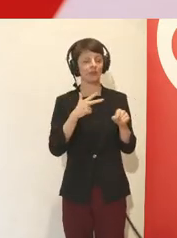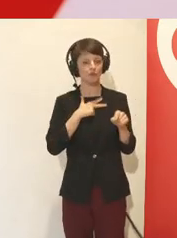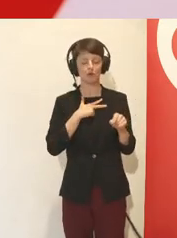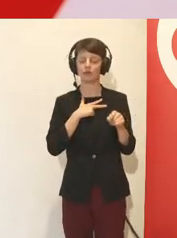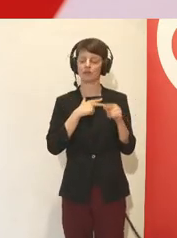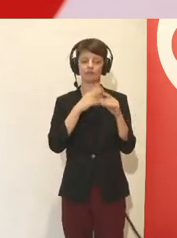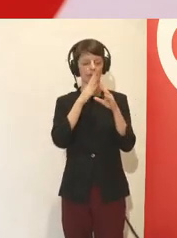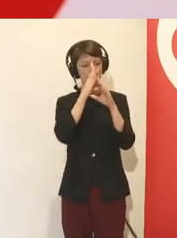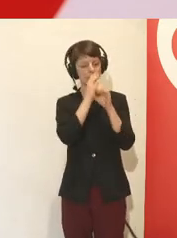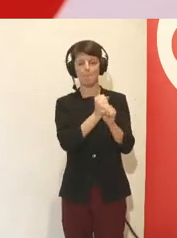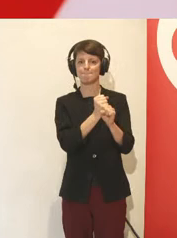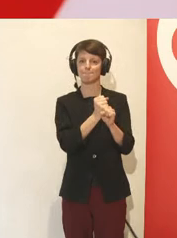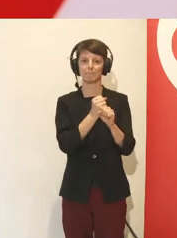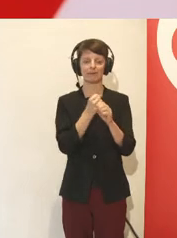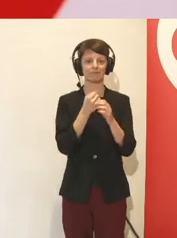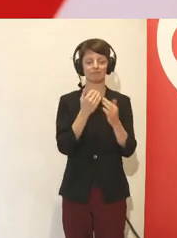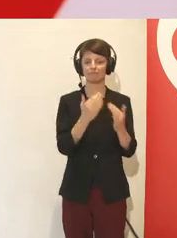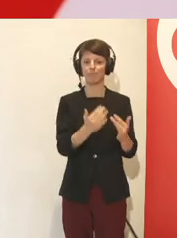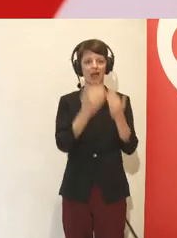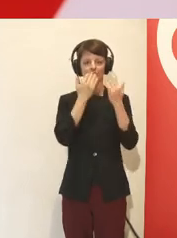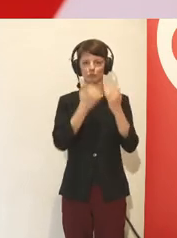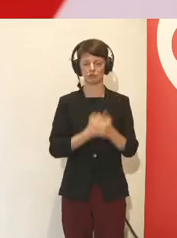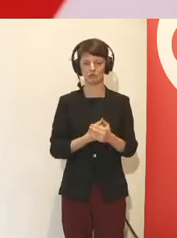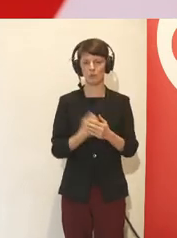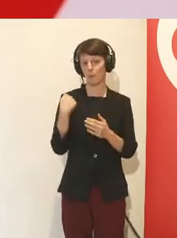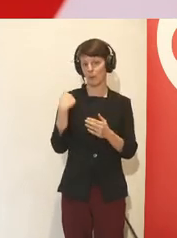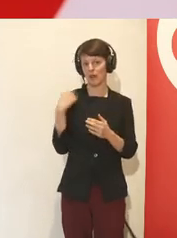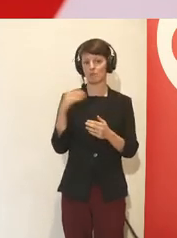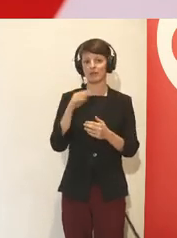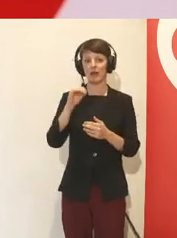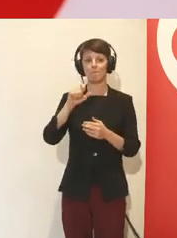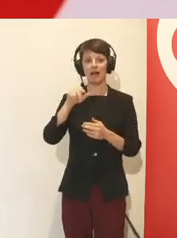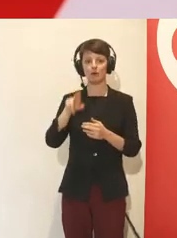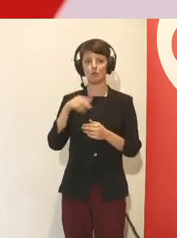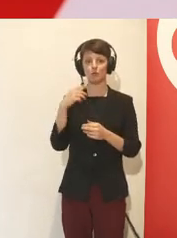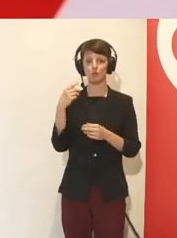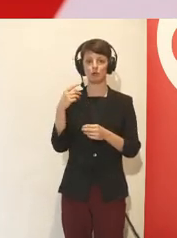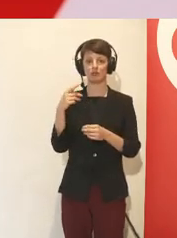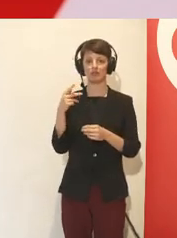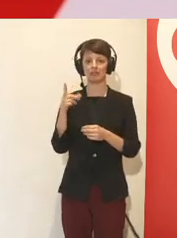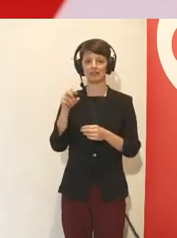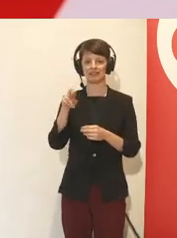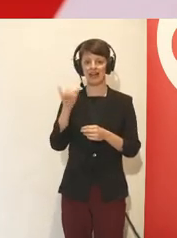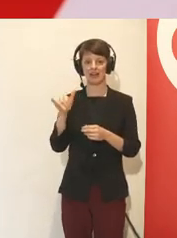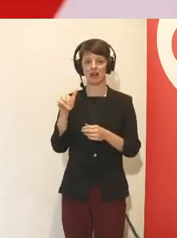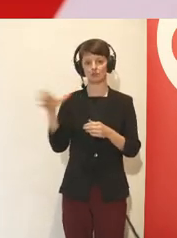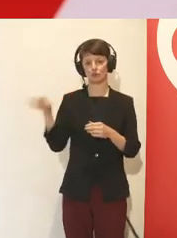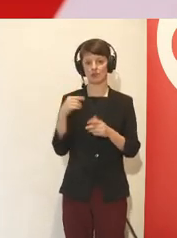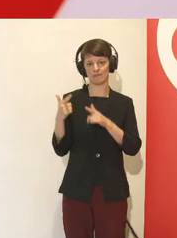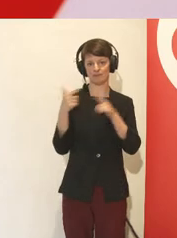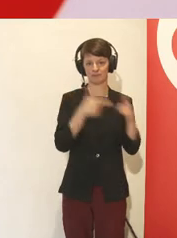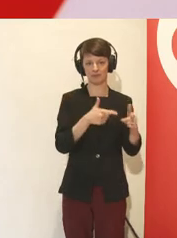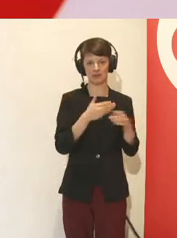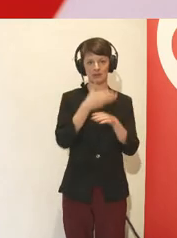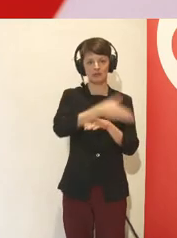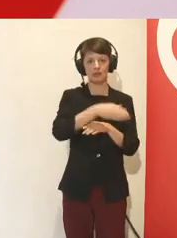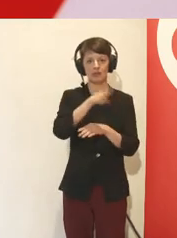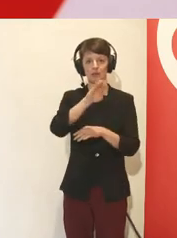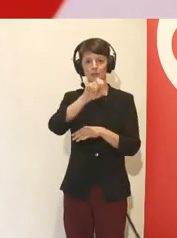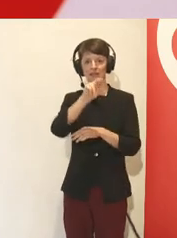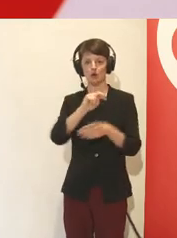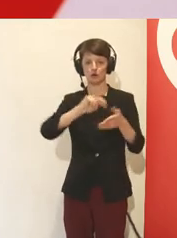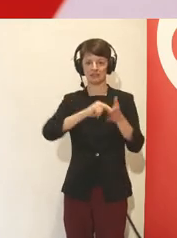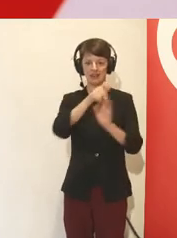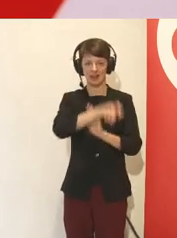fasziniert ich war jetzt vor kurz mit malu dreyer zusammen bei biontech und ich habe mir die